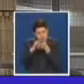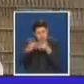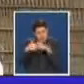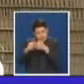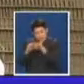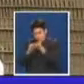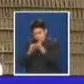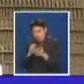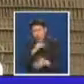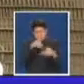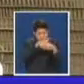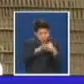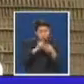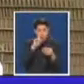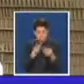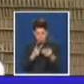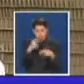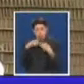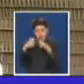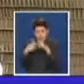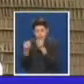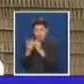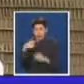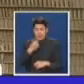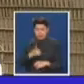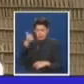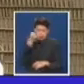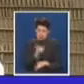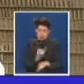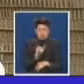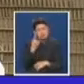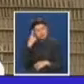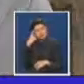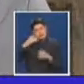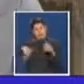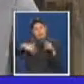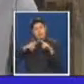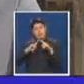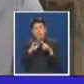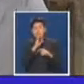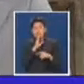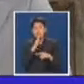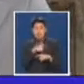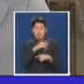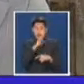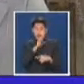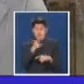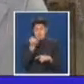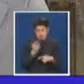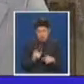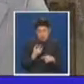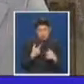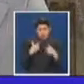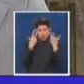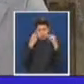กตั้งซึ่งไปซ้ำเติมปัญหาเพราะฉะนั้นในเรื่องว่าใครจะชนะใครแพ้เป็นเรื่องรองครับ แล้วมั่นใจไหมคะถ้าเกิดว่าสมมุตินะคะว่าแพ้เนี่ยบ้านเมืองจะส